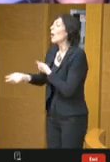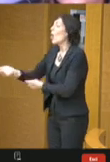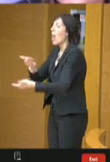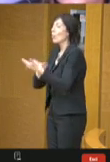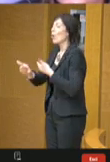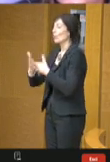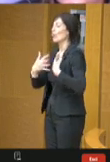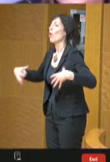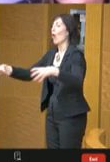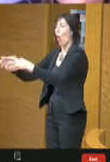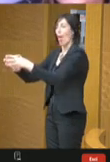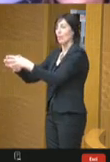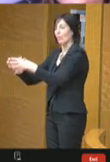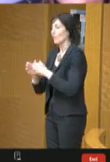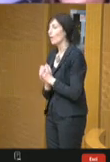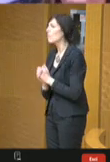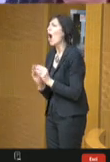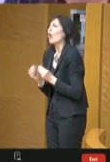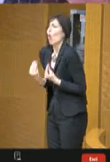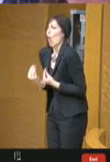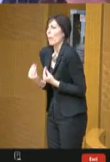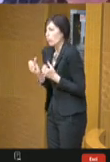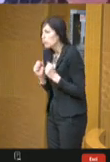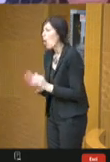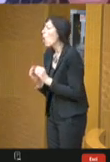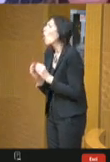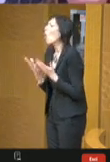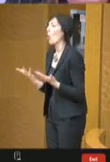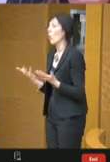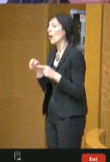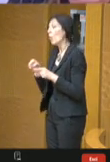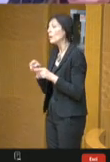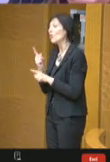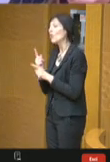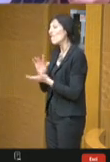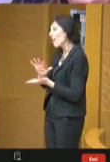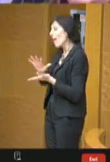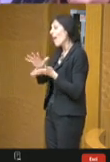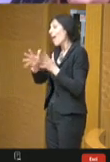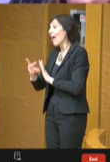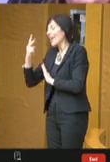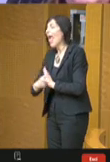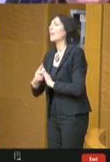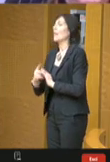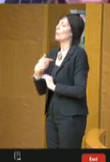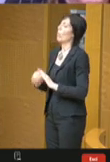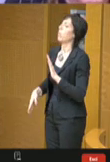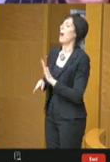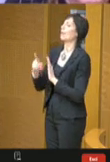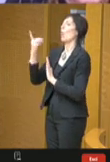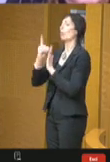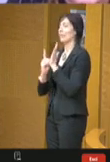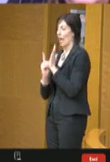E allora, come fare perché questo si trasformi in realtà? Parto da un dato. Gli studenti